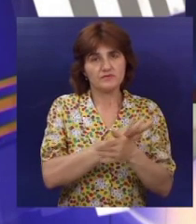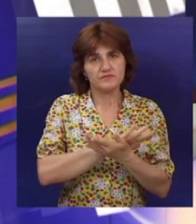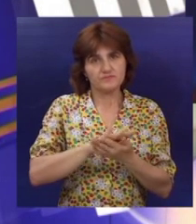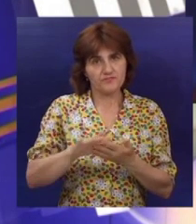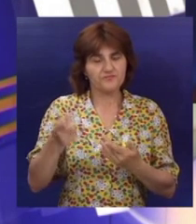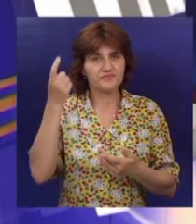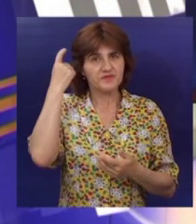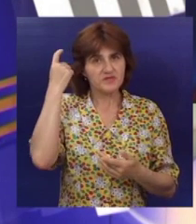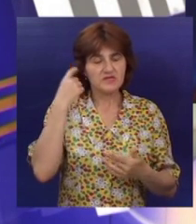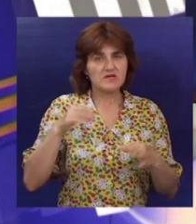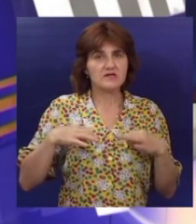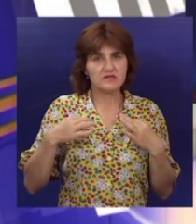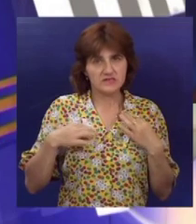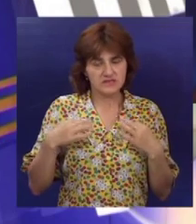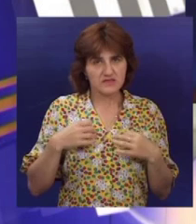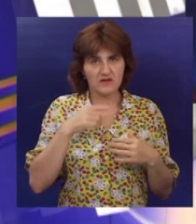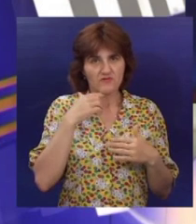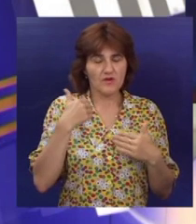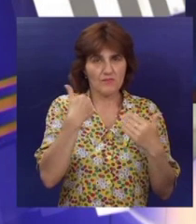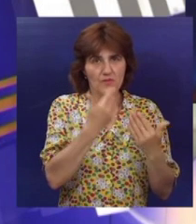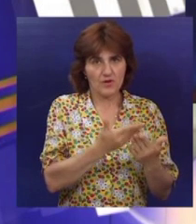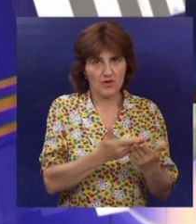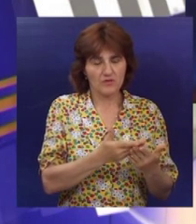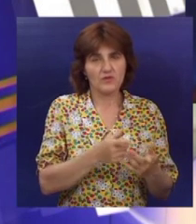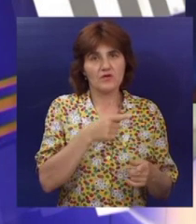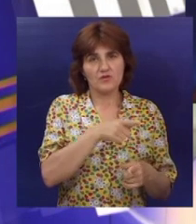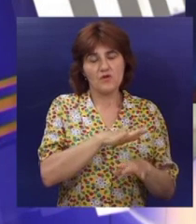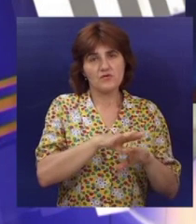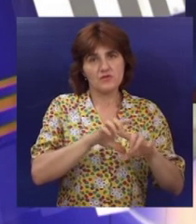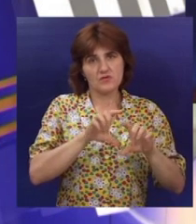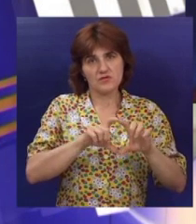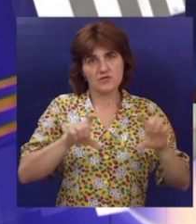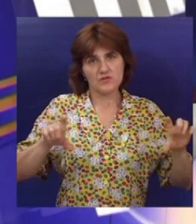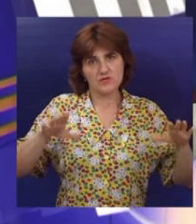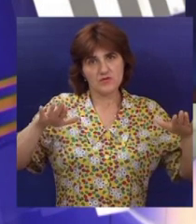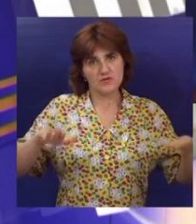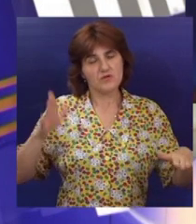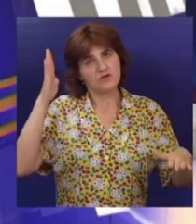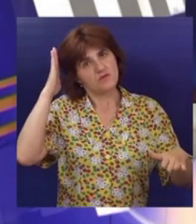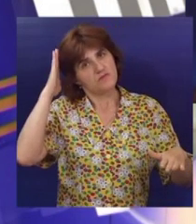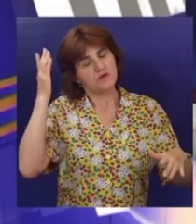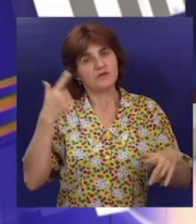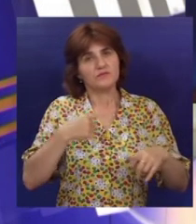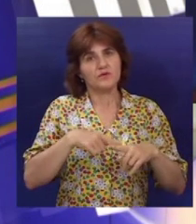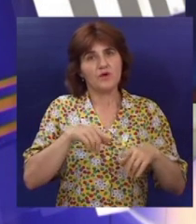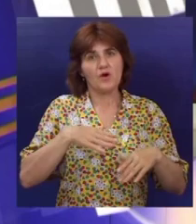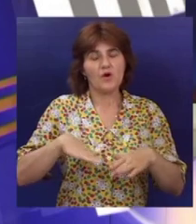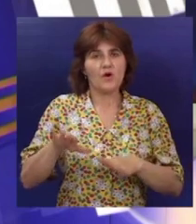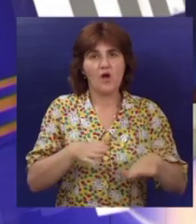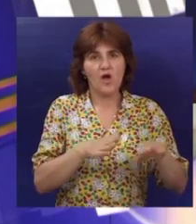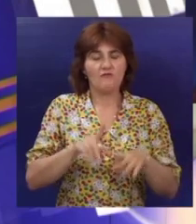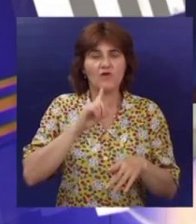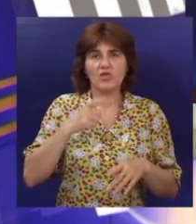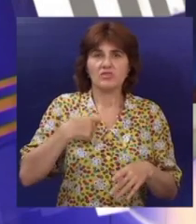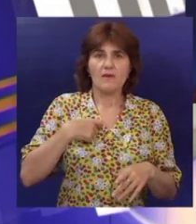obezbedio Pokrajinski sekretarijat za zdravstvo, socijalnu politiku i demografiju. Madraci su namijenjeni deci, korisnicima usluga Kolevke koji